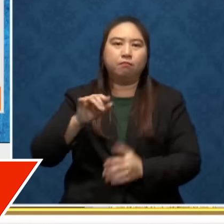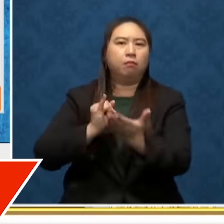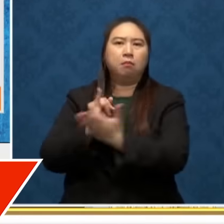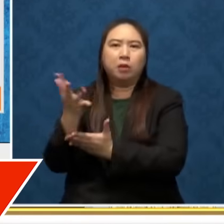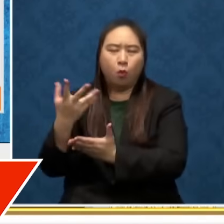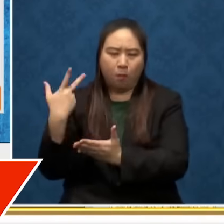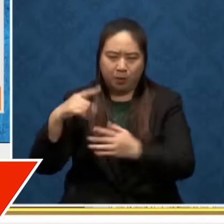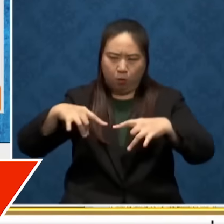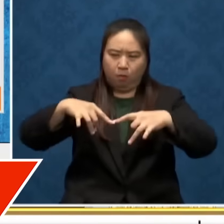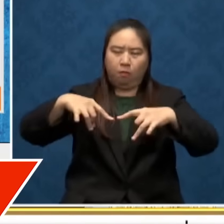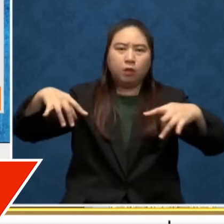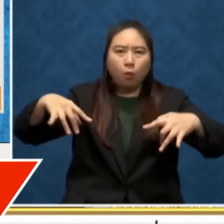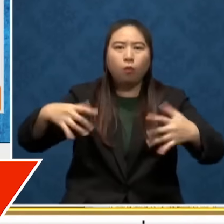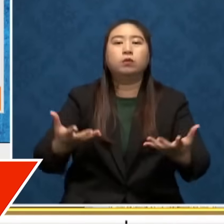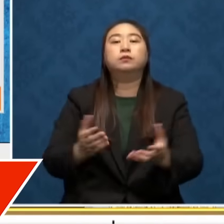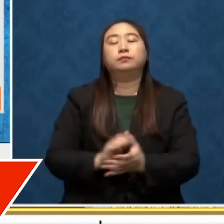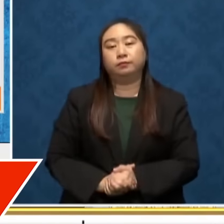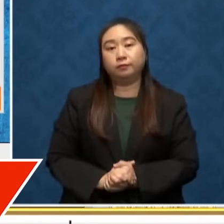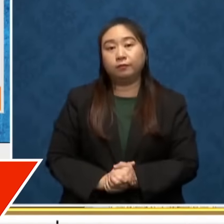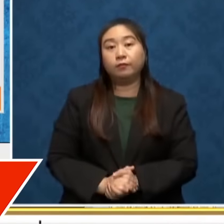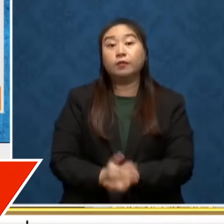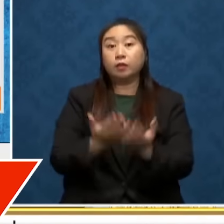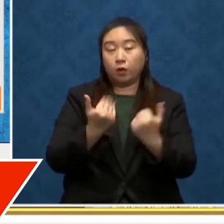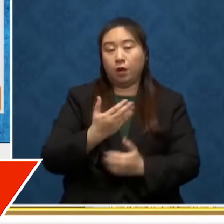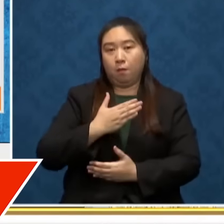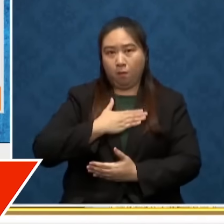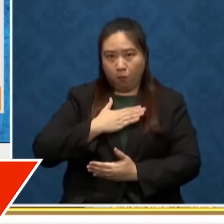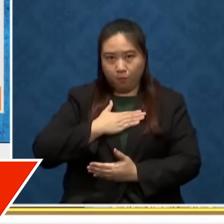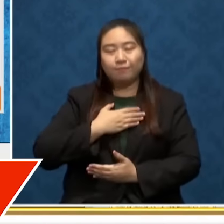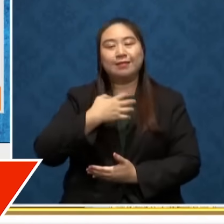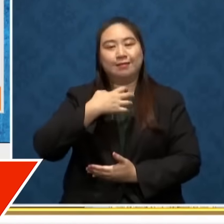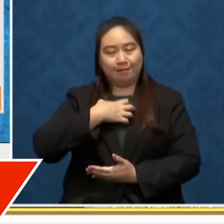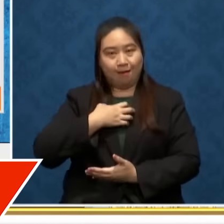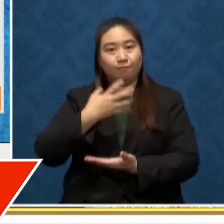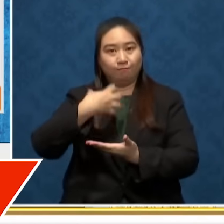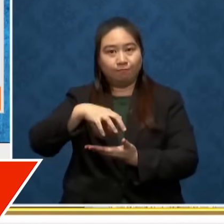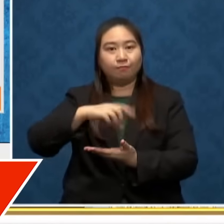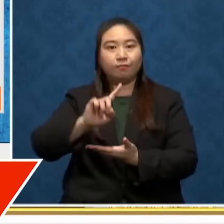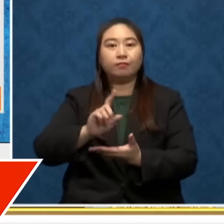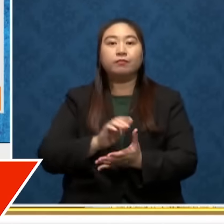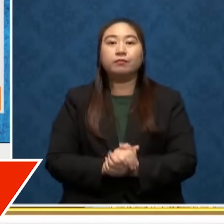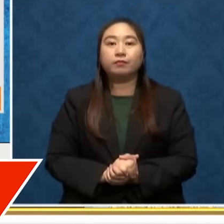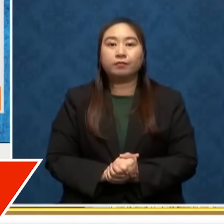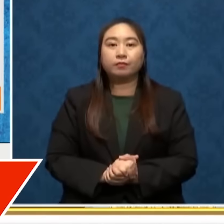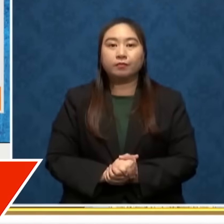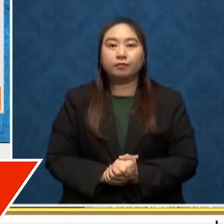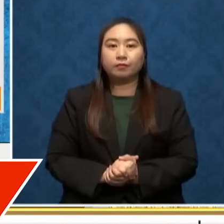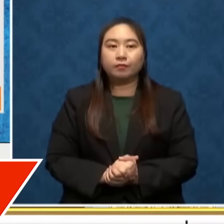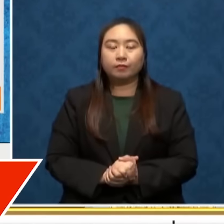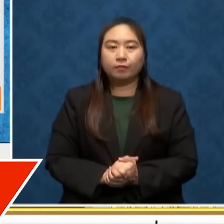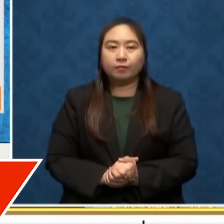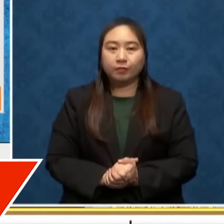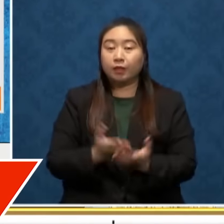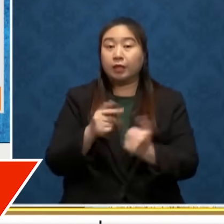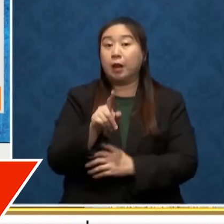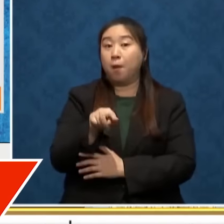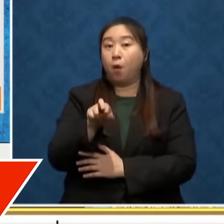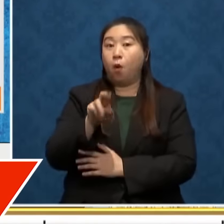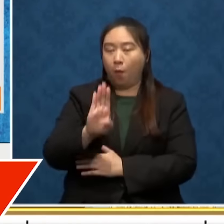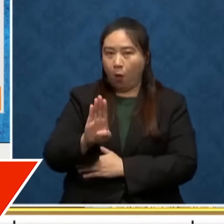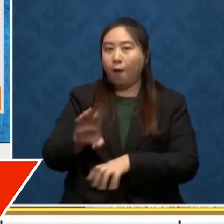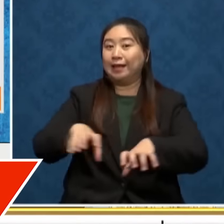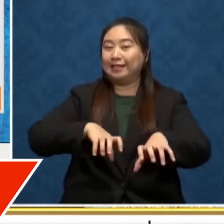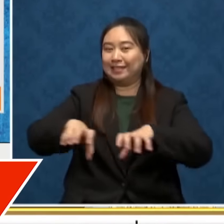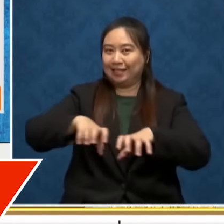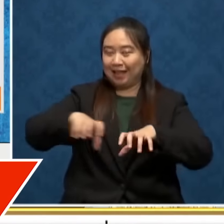ผลประโยชน์ผมก็อยากเรียนนะครับว่าตามนะครับพระราชบัญญัติการจัดสรรคลื่น